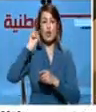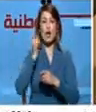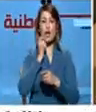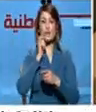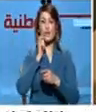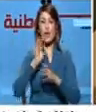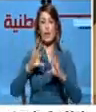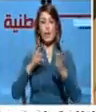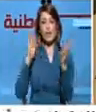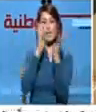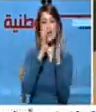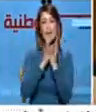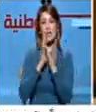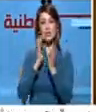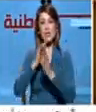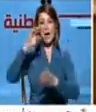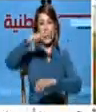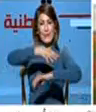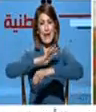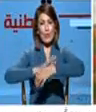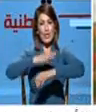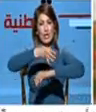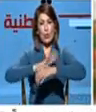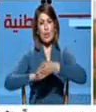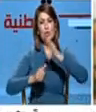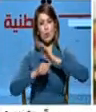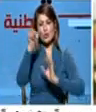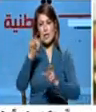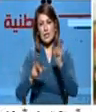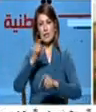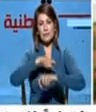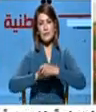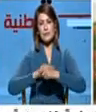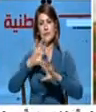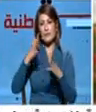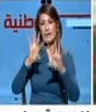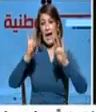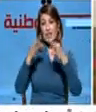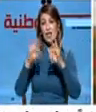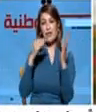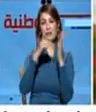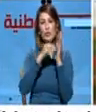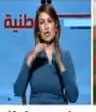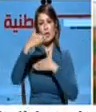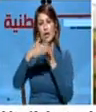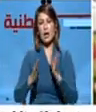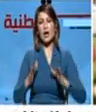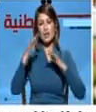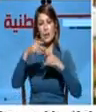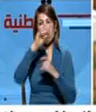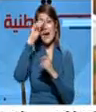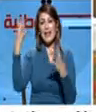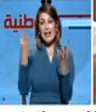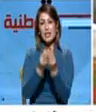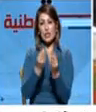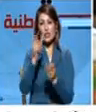بالتنسيق مع الجهات المعنيه العشره في مساعده وحاليا في اطار الاعداد للدفعه الثانيه اللي ان شاء الله يعني